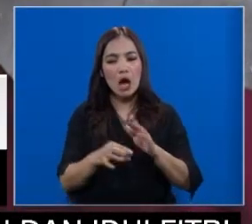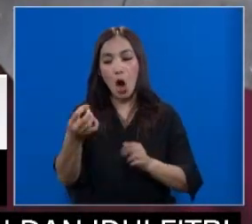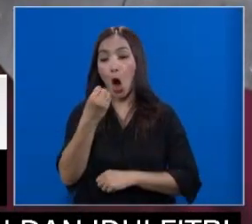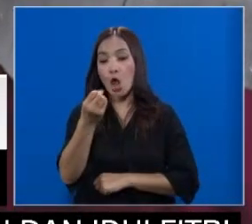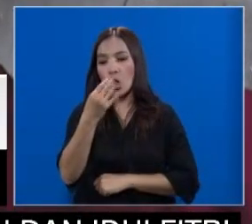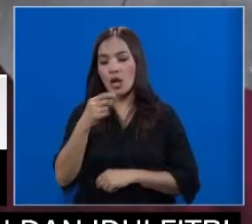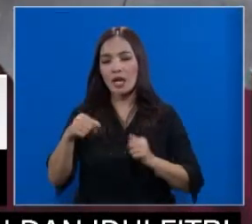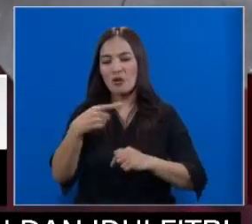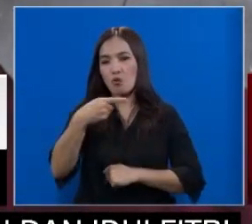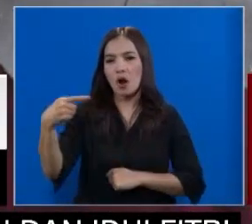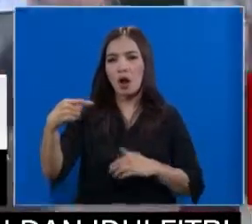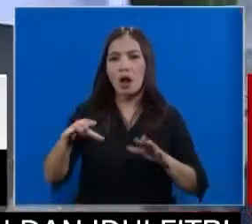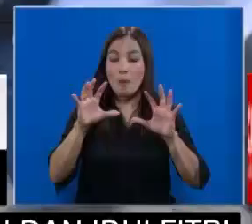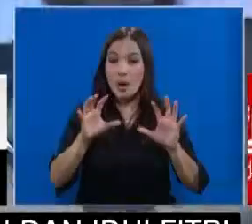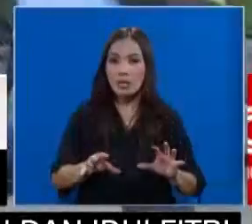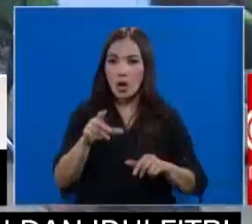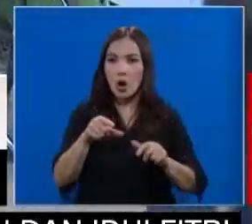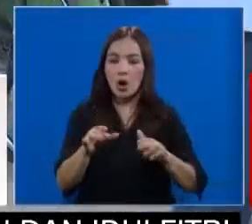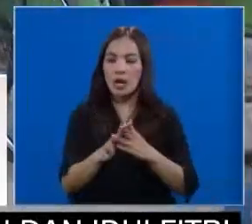terus akhirnya kan banyak online.